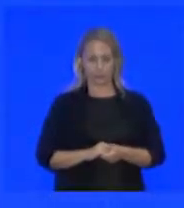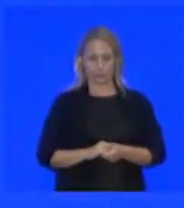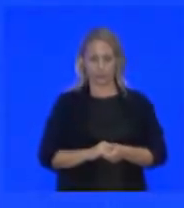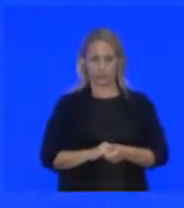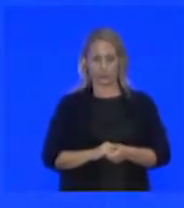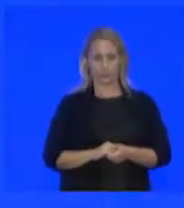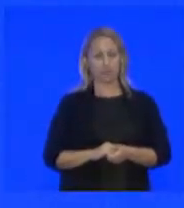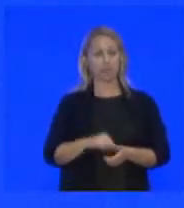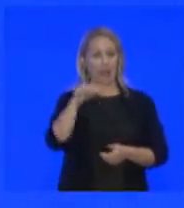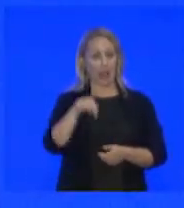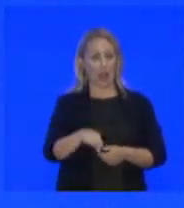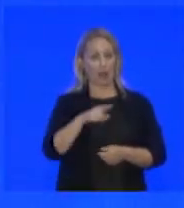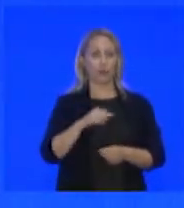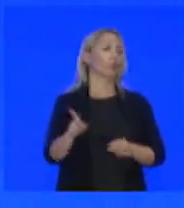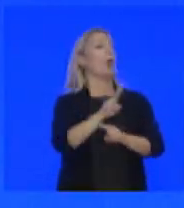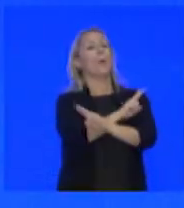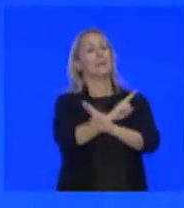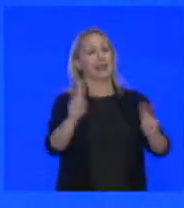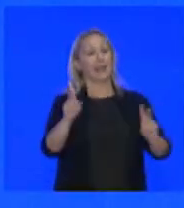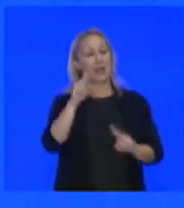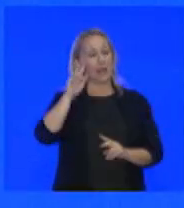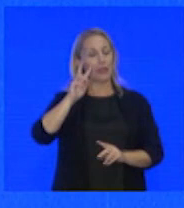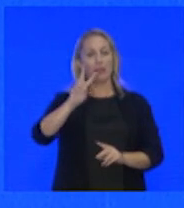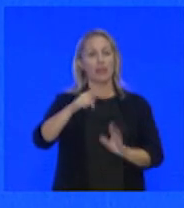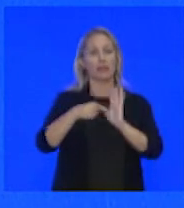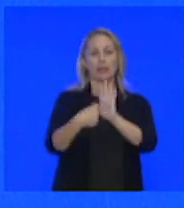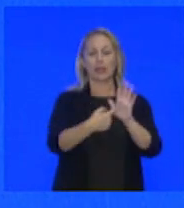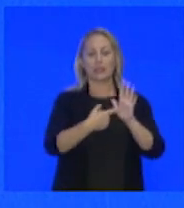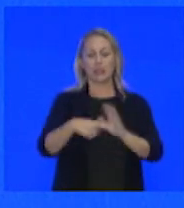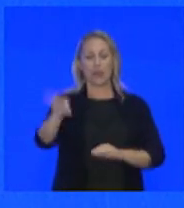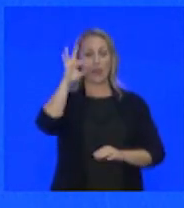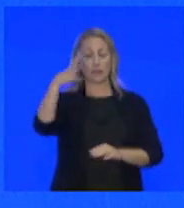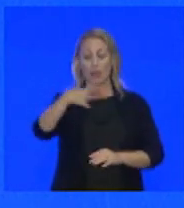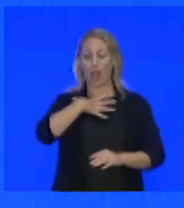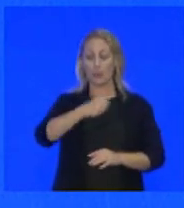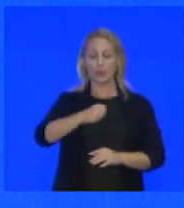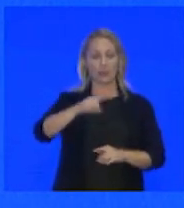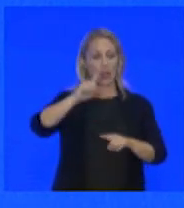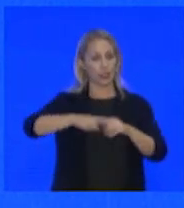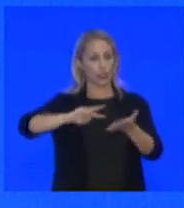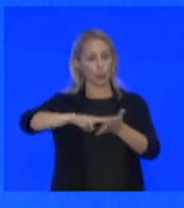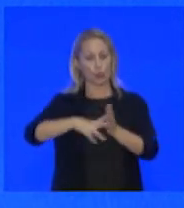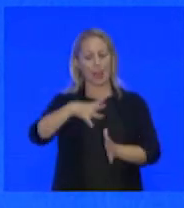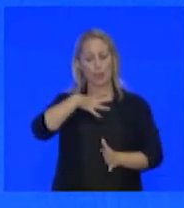Πρόκειται για μια σαφέστατη ψήφο εμπιστοσύνης στις προοπτικές της ελληνικής